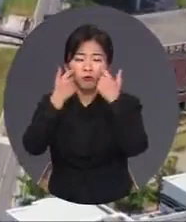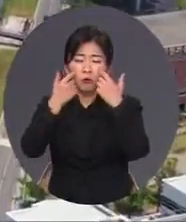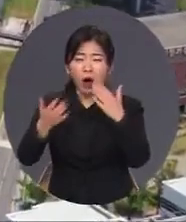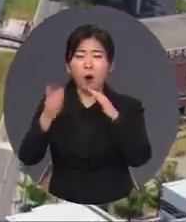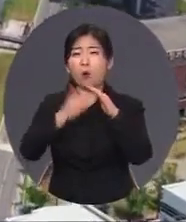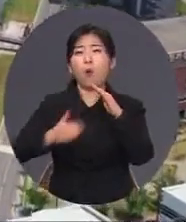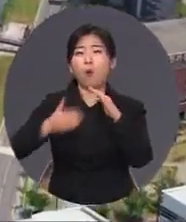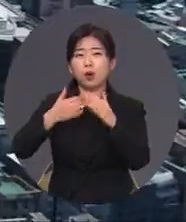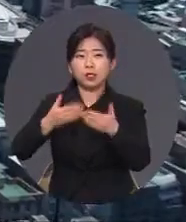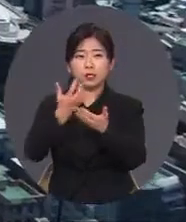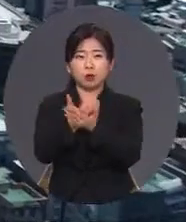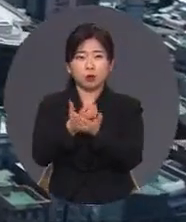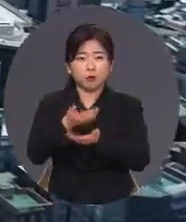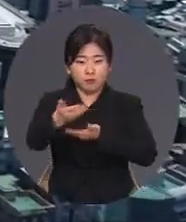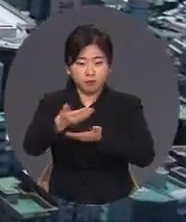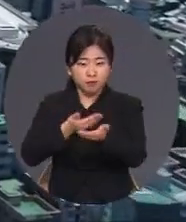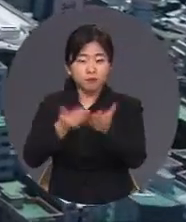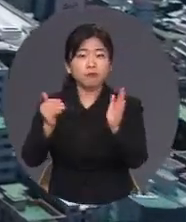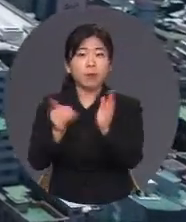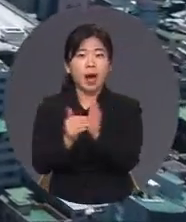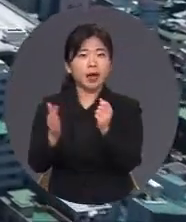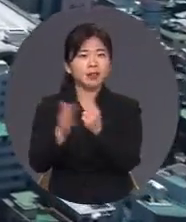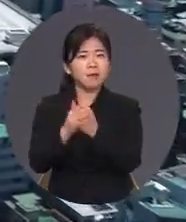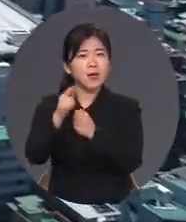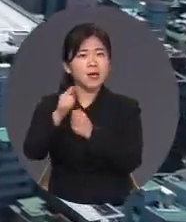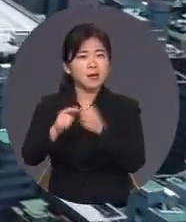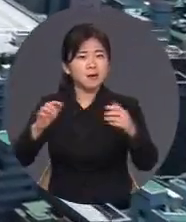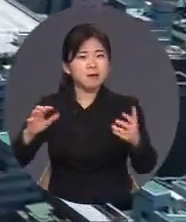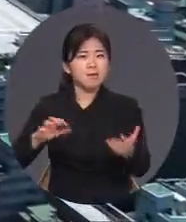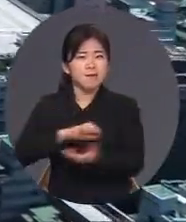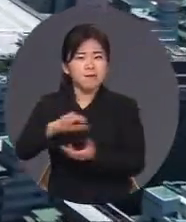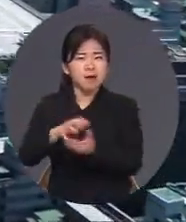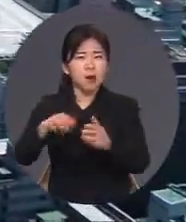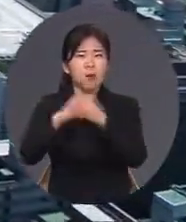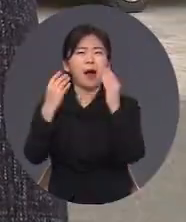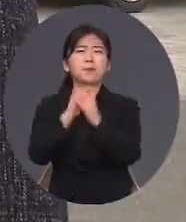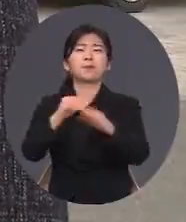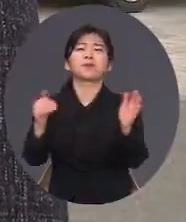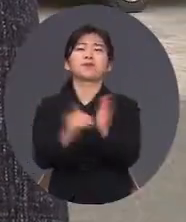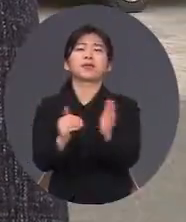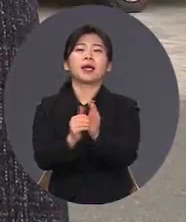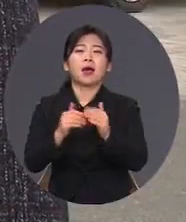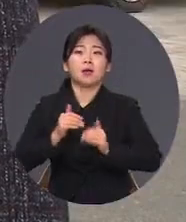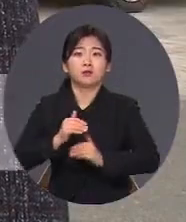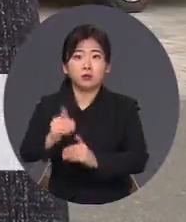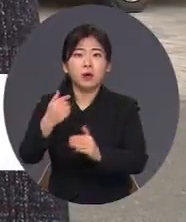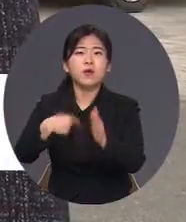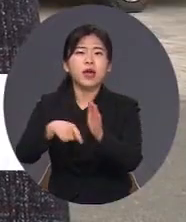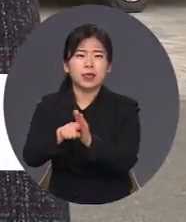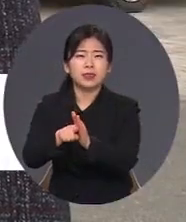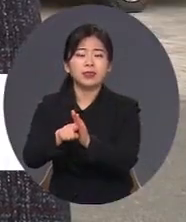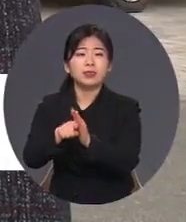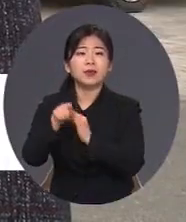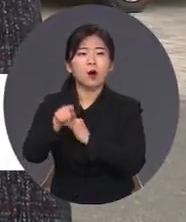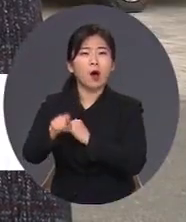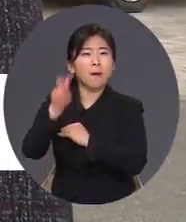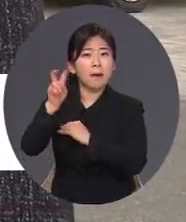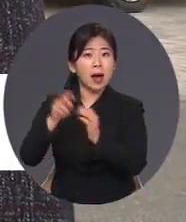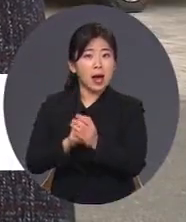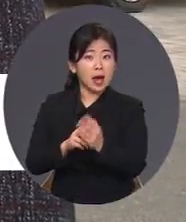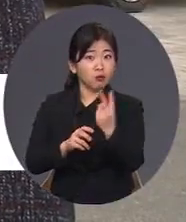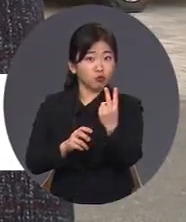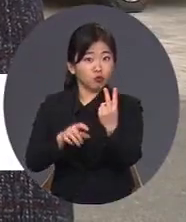갈등을 일단락하고 추진 동력을 확보하기 위한 것으로 보입니다. 이 두 가지의